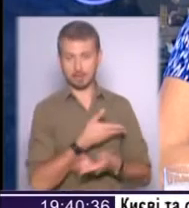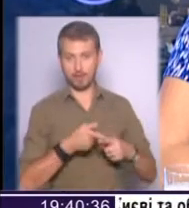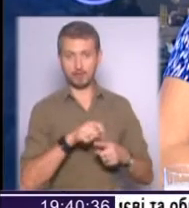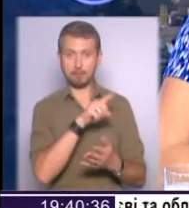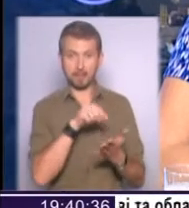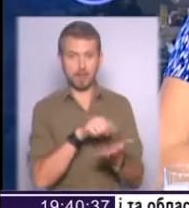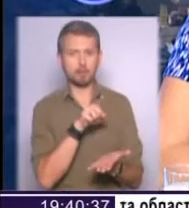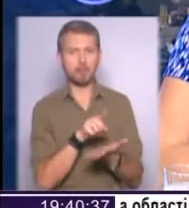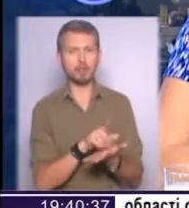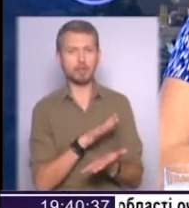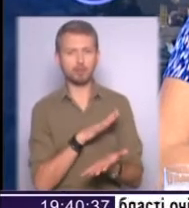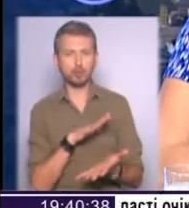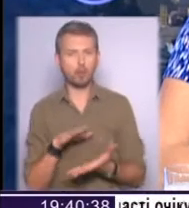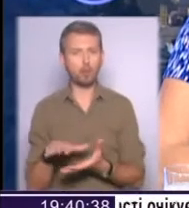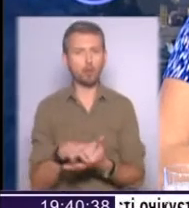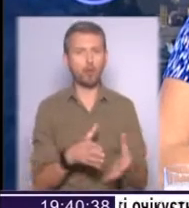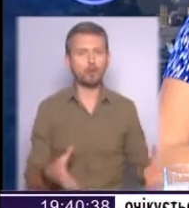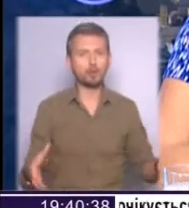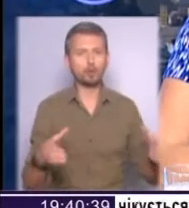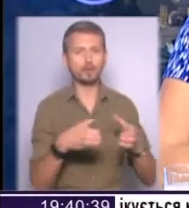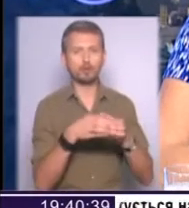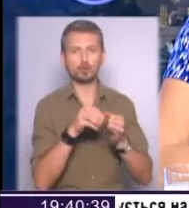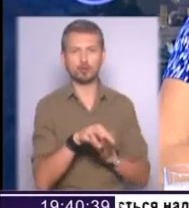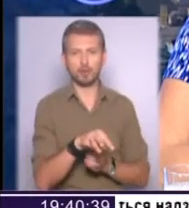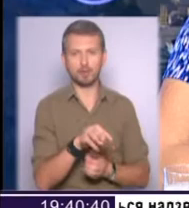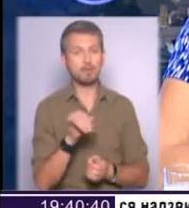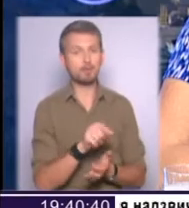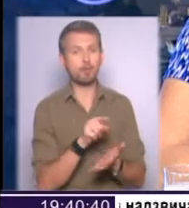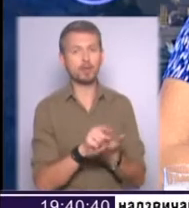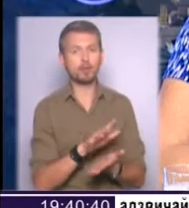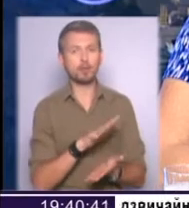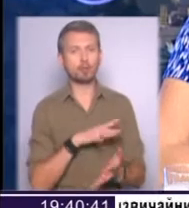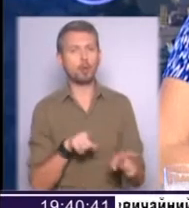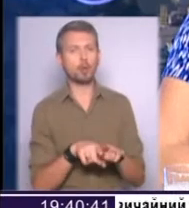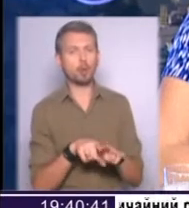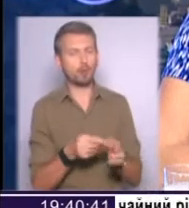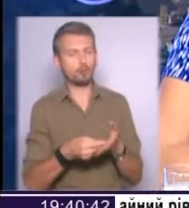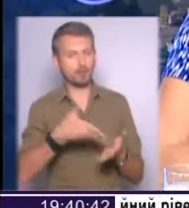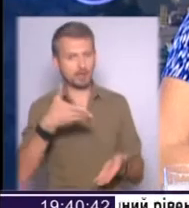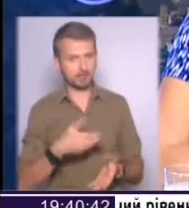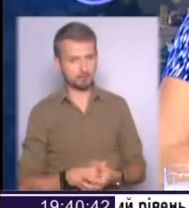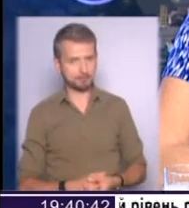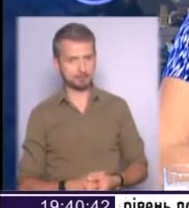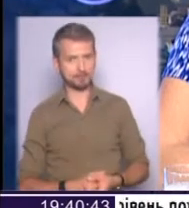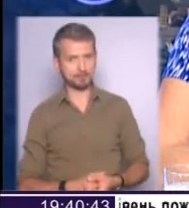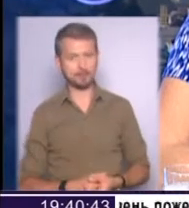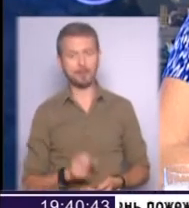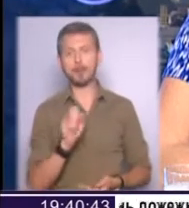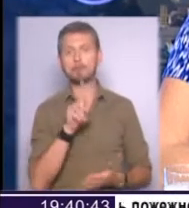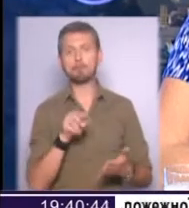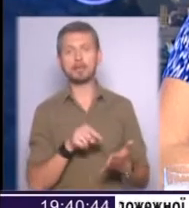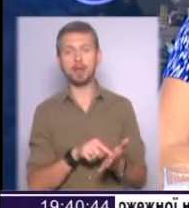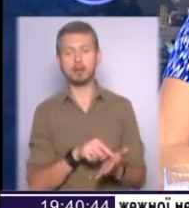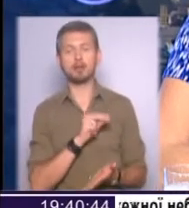повинно бути консолідуючим і повинно бути однаково цінним. Питання